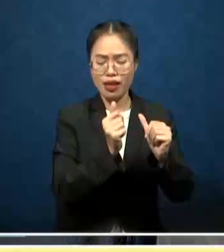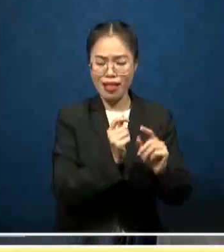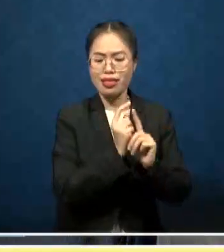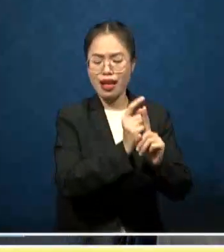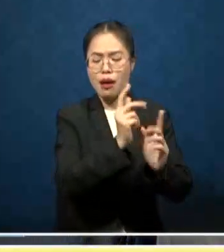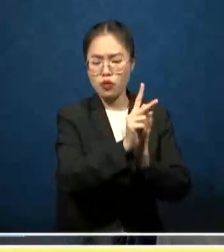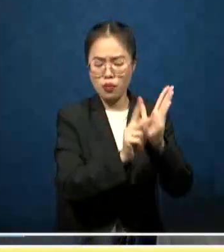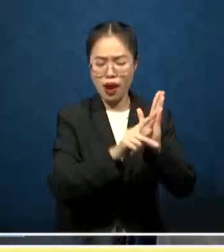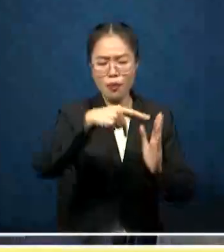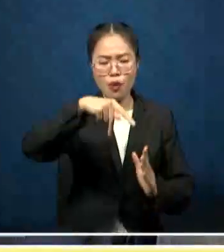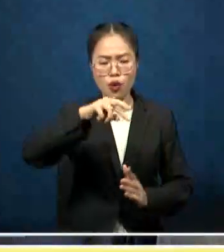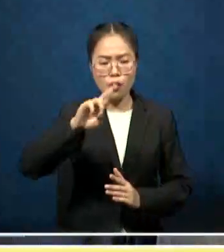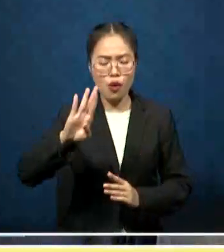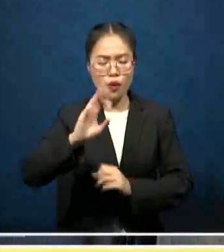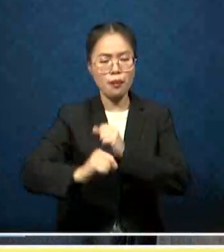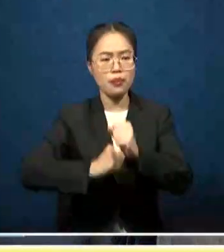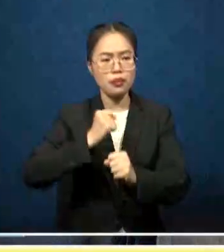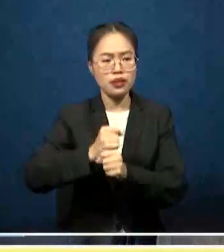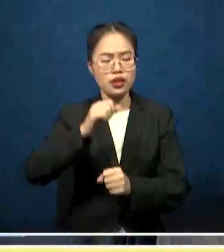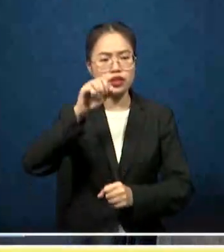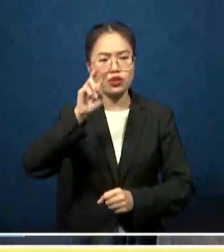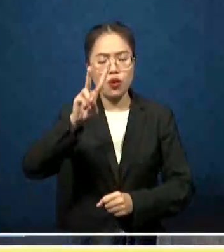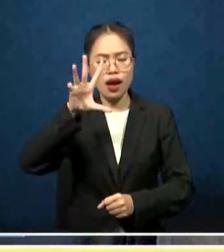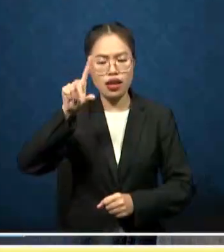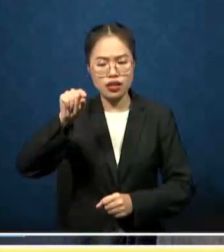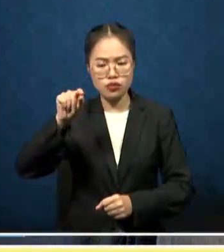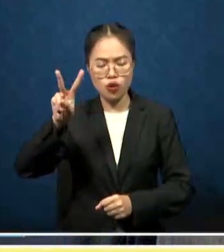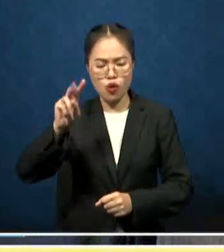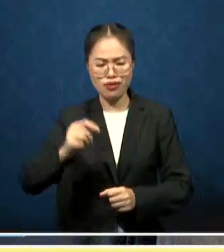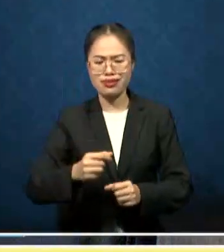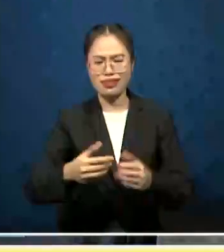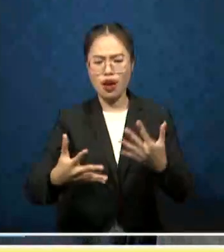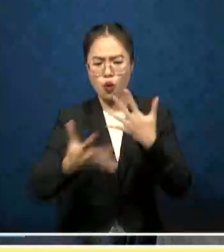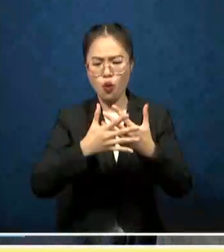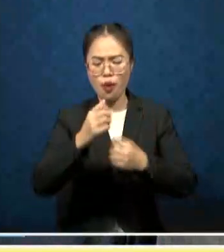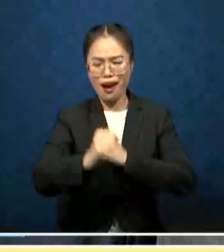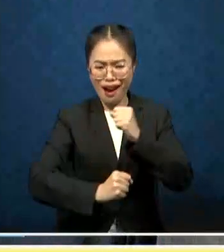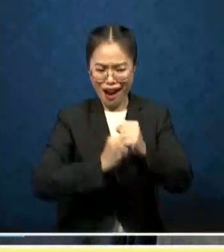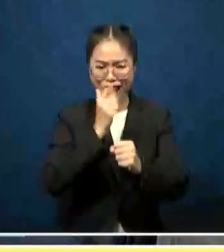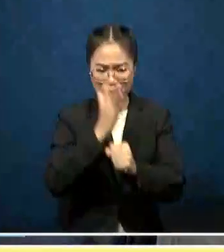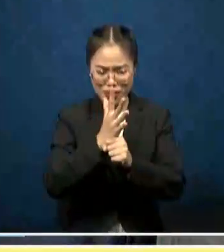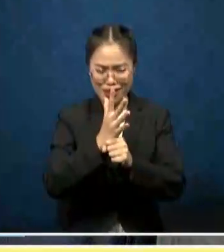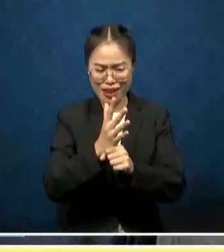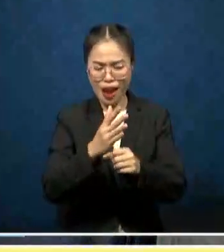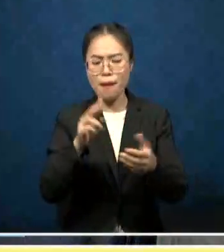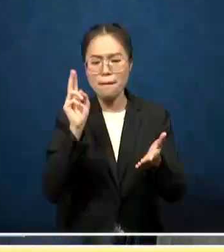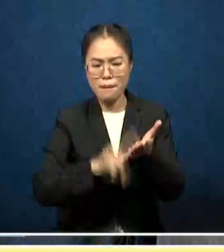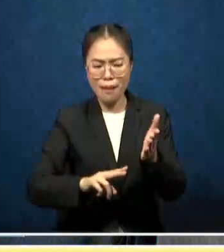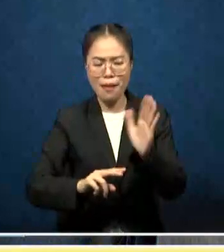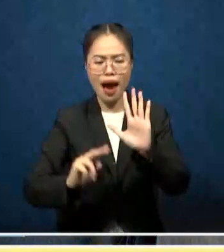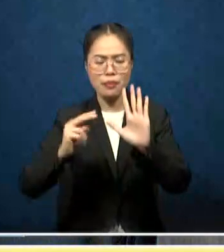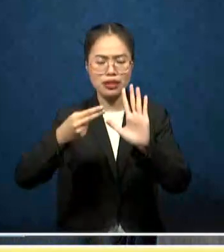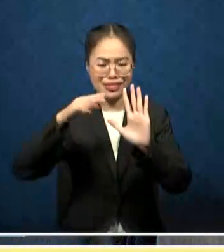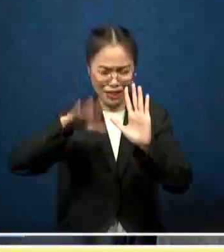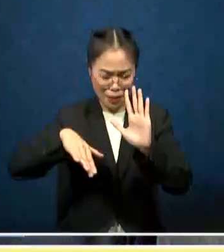อาหารปีพุทธศัก 2522มีโทษจำคุก 5ปีปรับไม่เกิน 50,000บาทอาหารไม่บริสุทธิ์ที่มีรอยปีดแตกมี